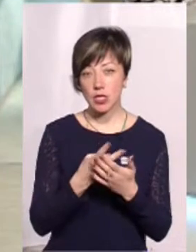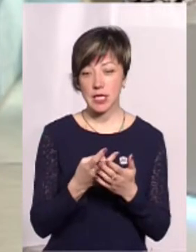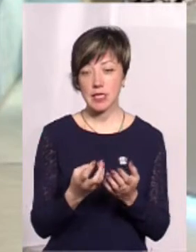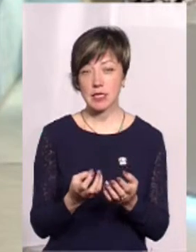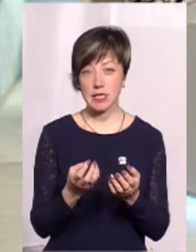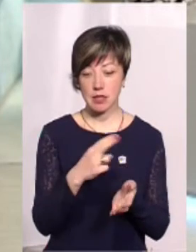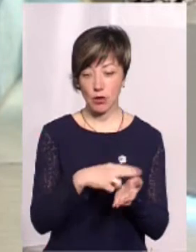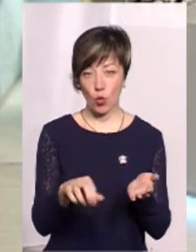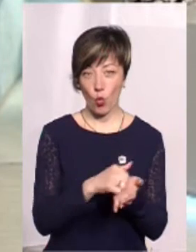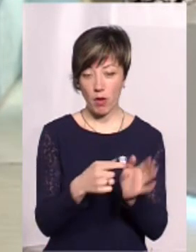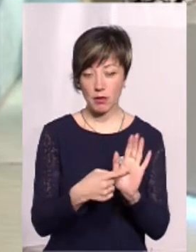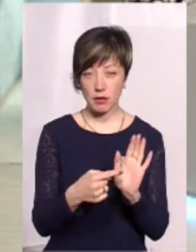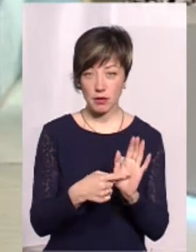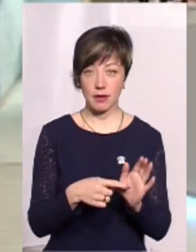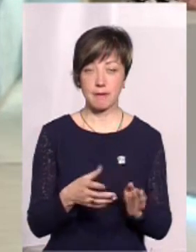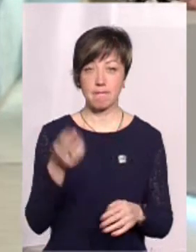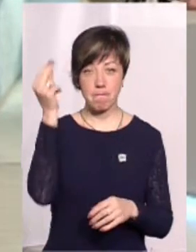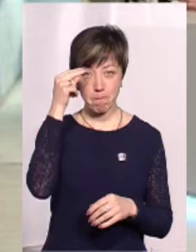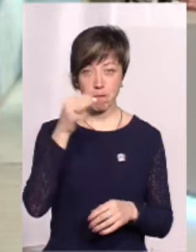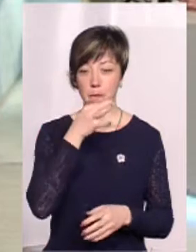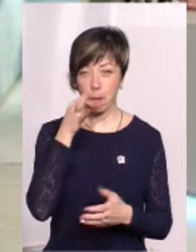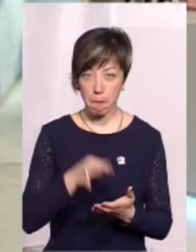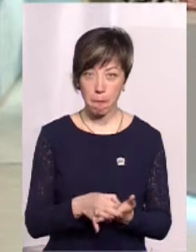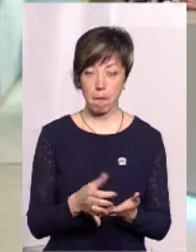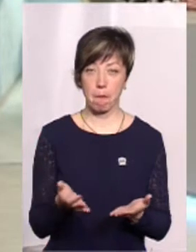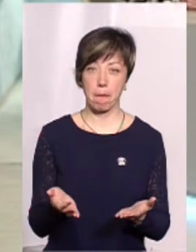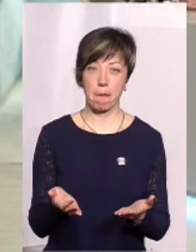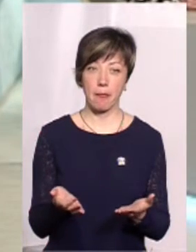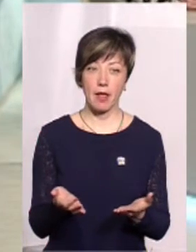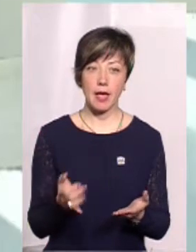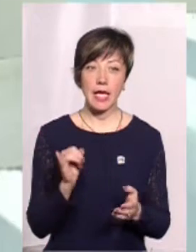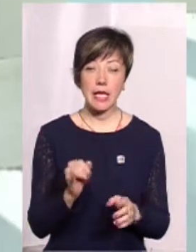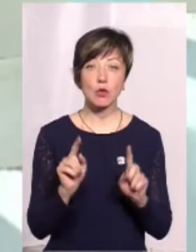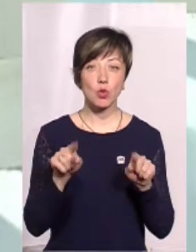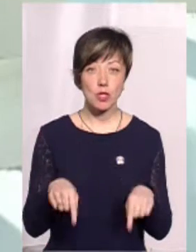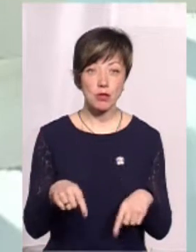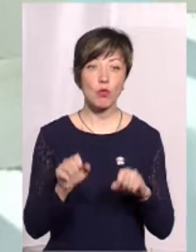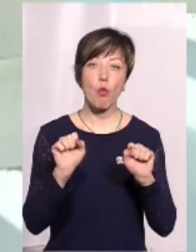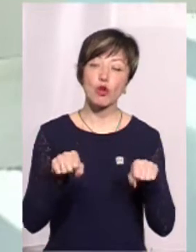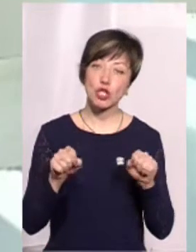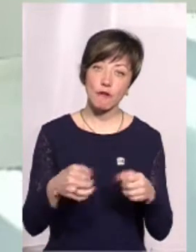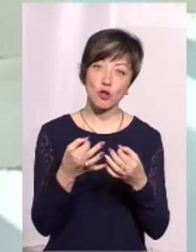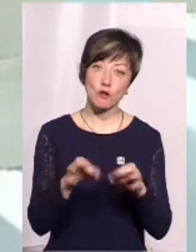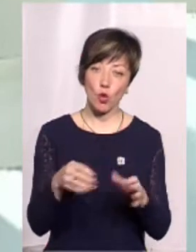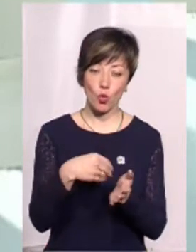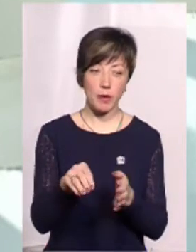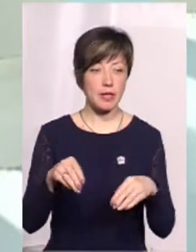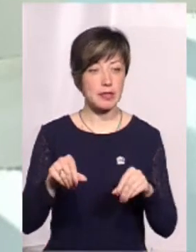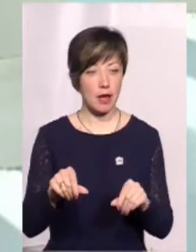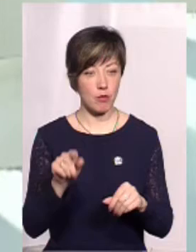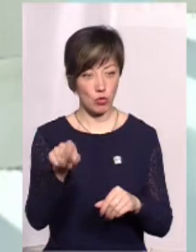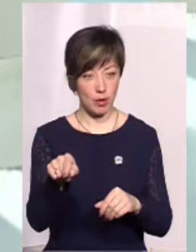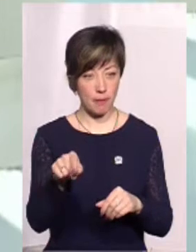ти пройшов курси, що ти відповідальний. І тільки тоді тобі, можливо, дозволять купити